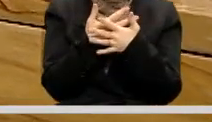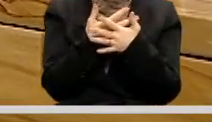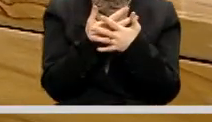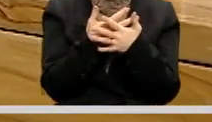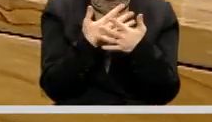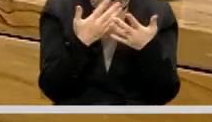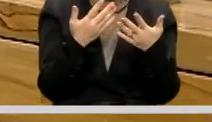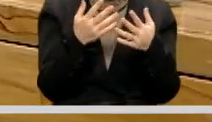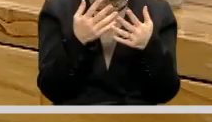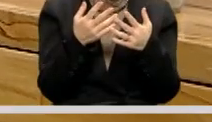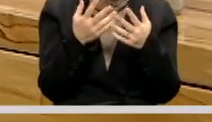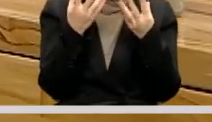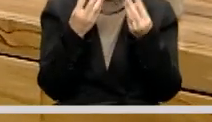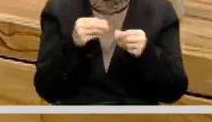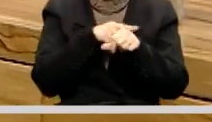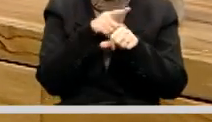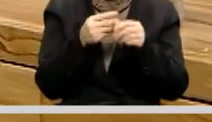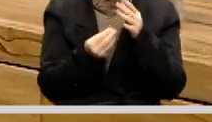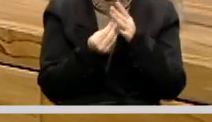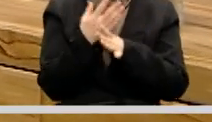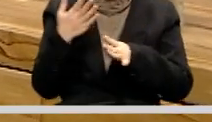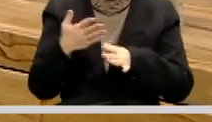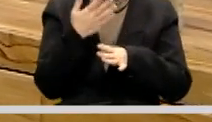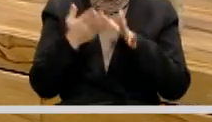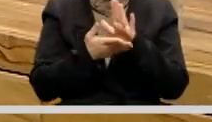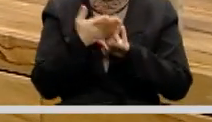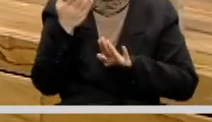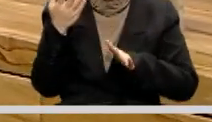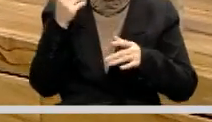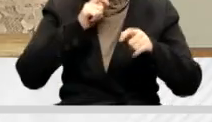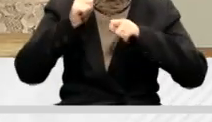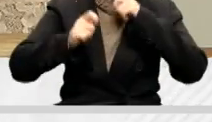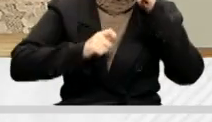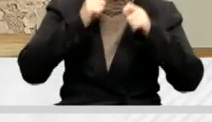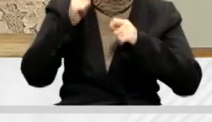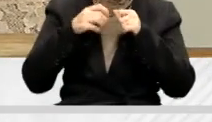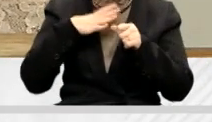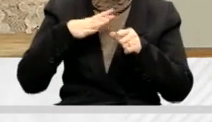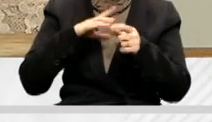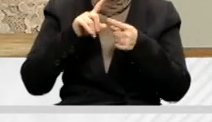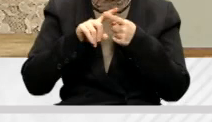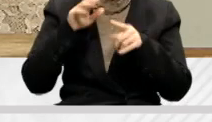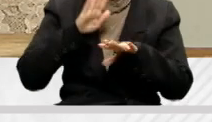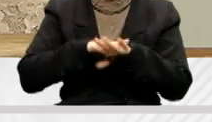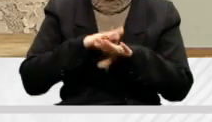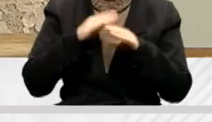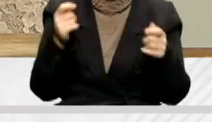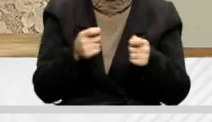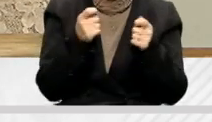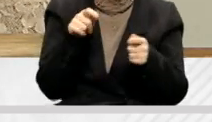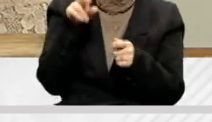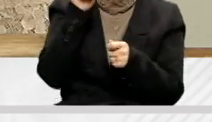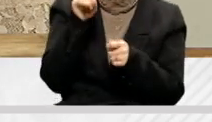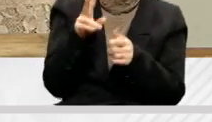güne başlayabilmek için daha fazla enerji, daha fazla karbonhidrat arayışına giriyor. Ve yapılan çalışmalar hep şunu göstermiş.